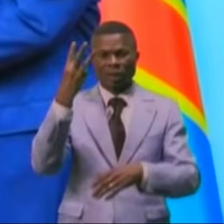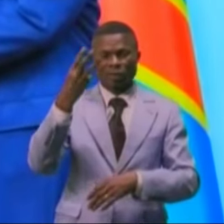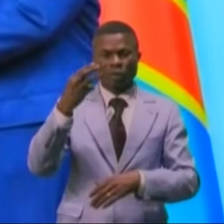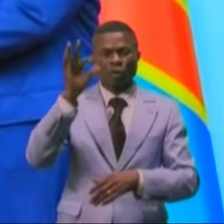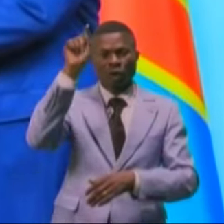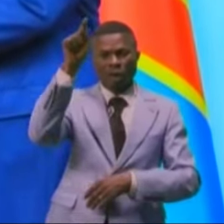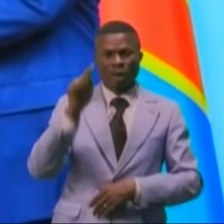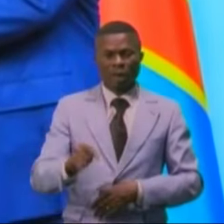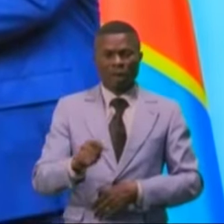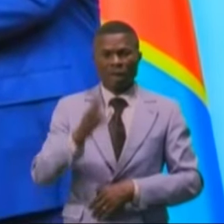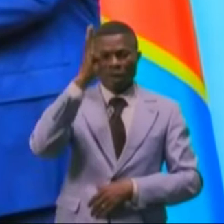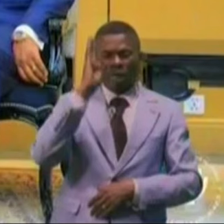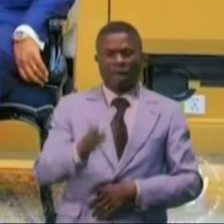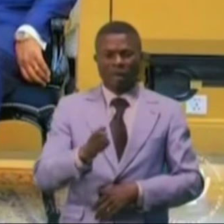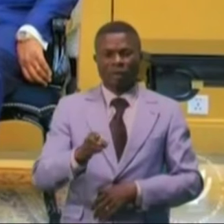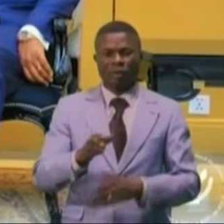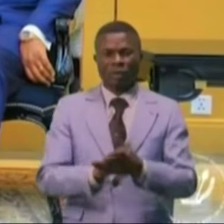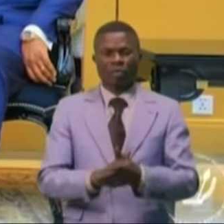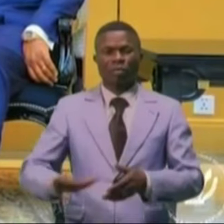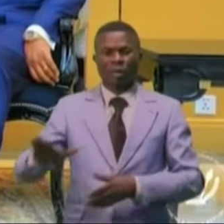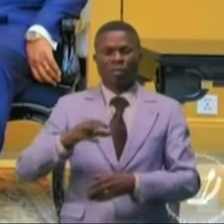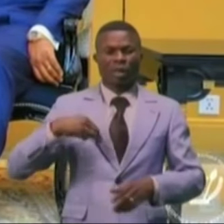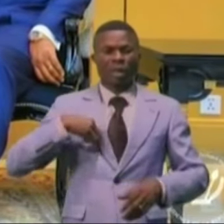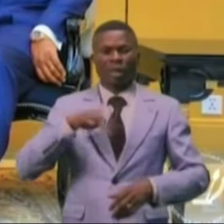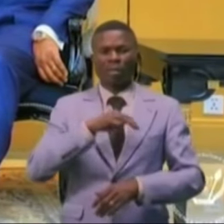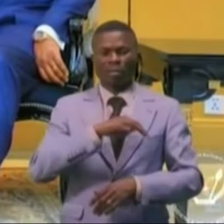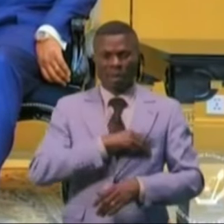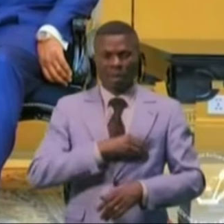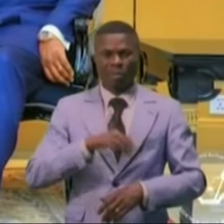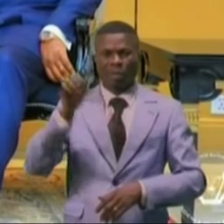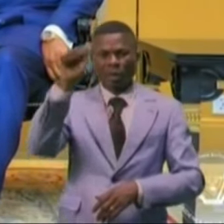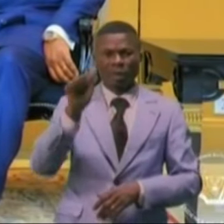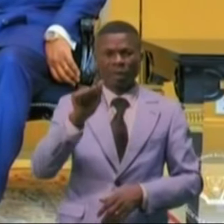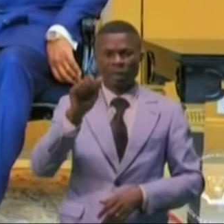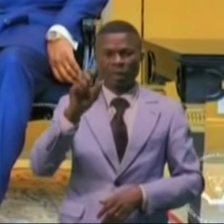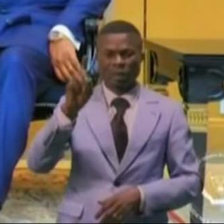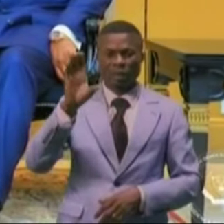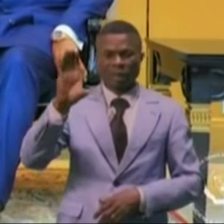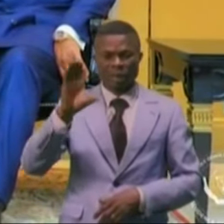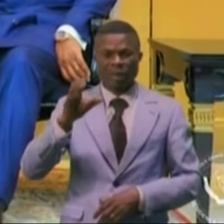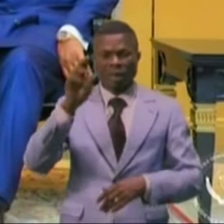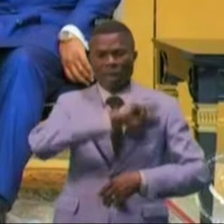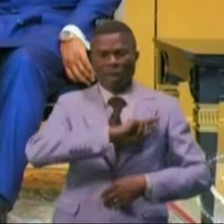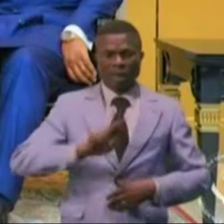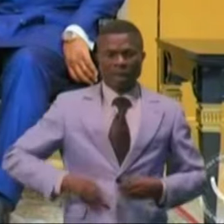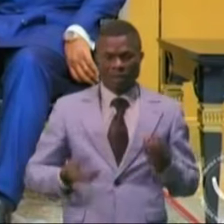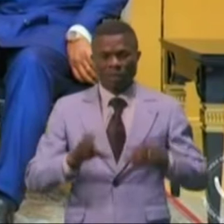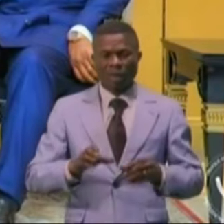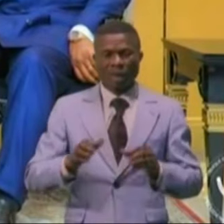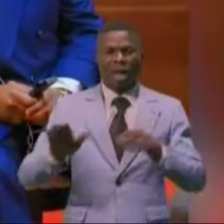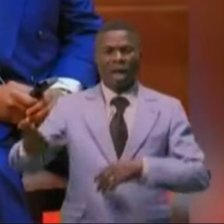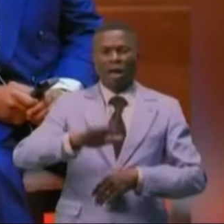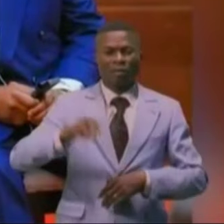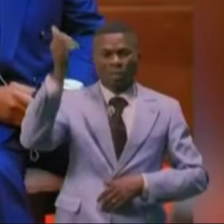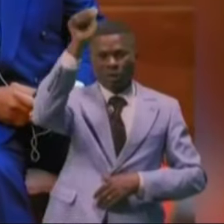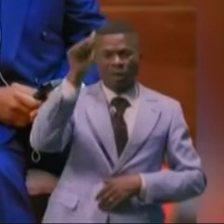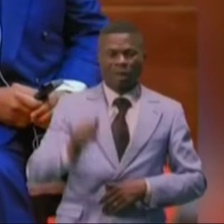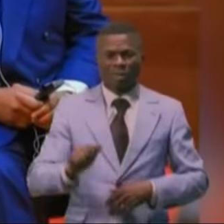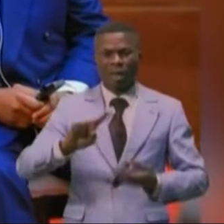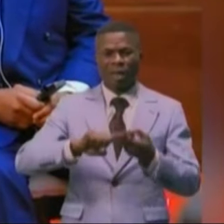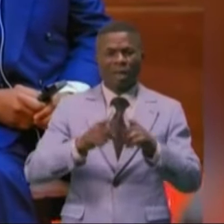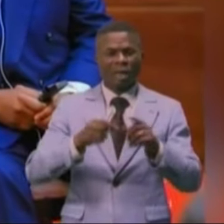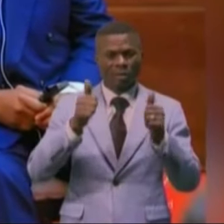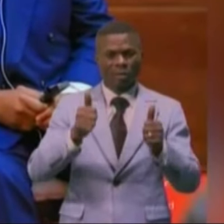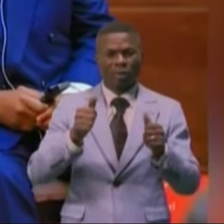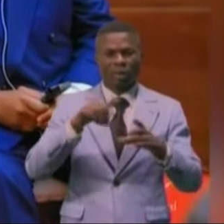sur 400 au Parlement. Pays membre de la SADC, donc la RDC et l'Afrique du Sud entretiennent des relations fraternelles sur le